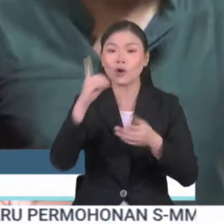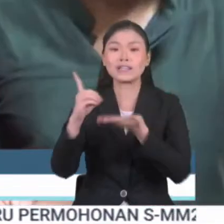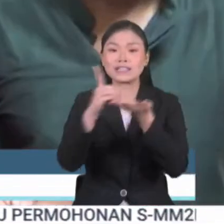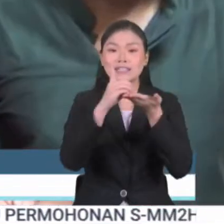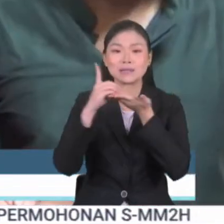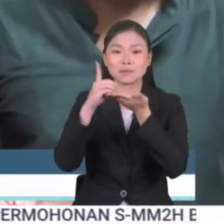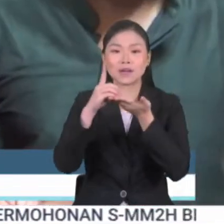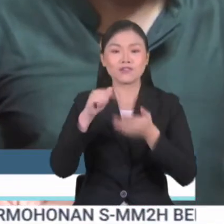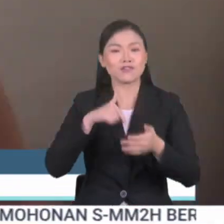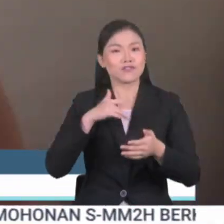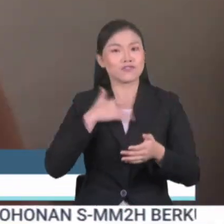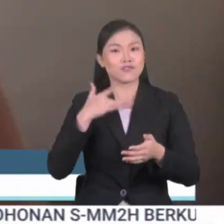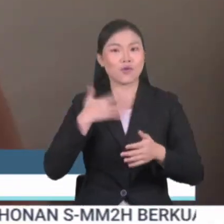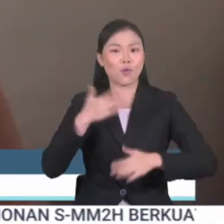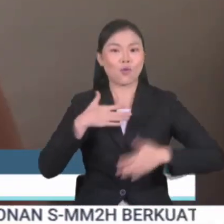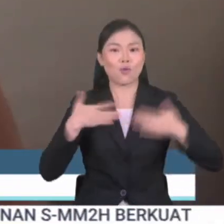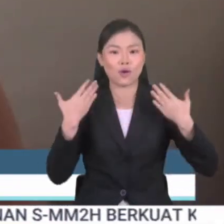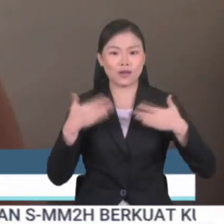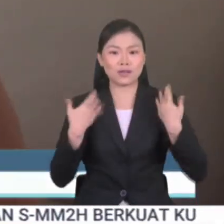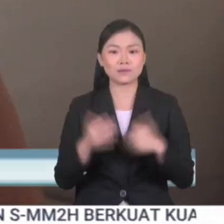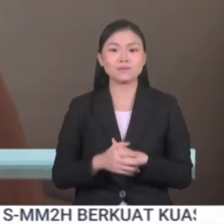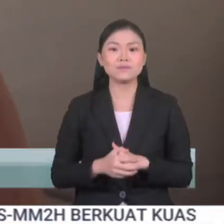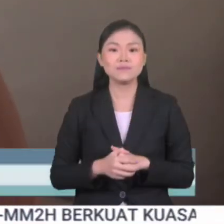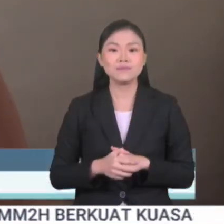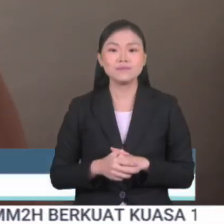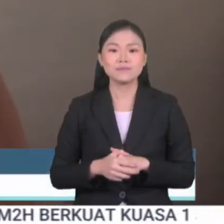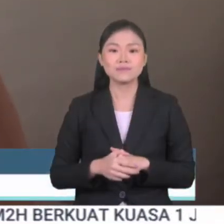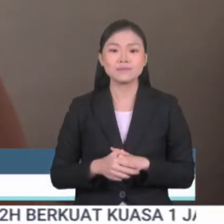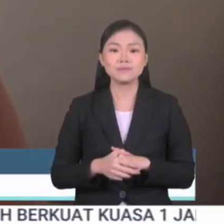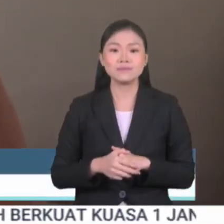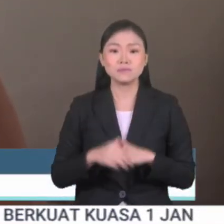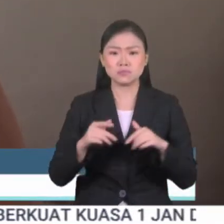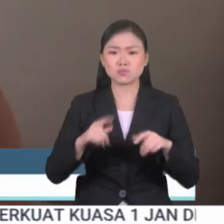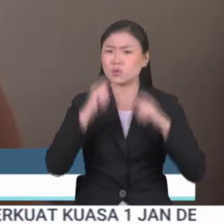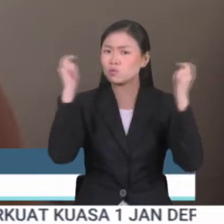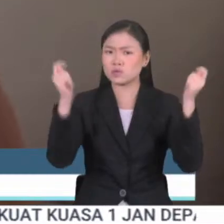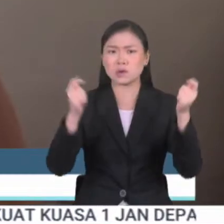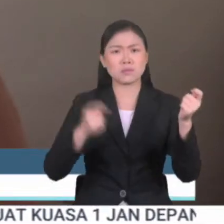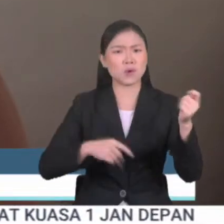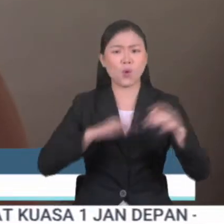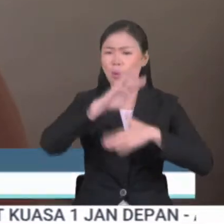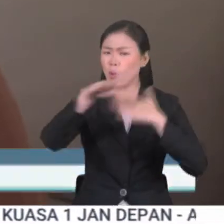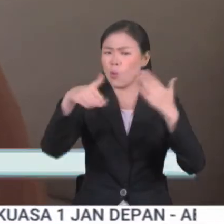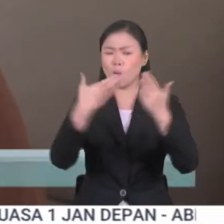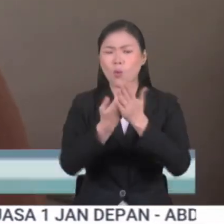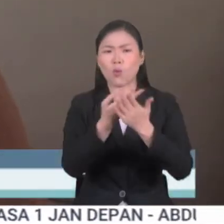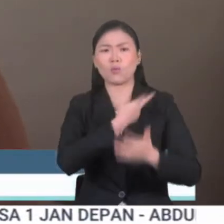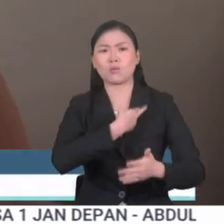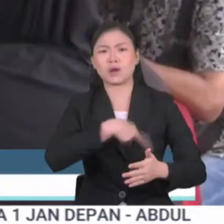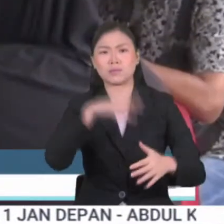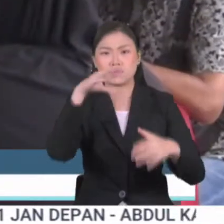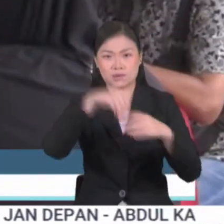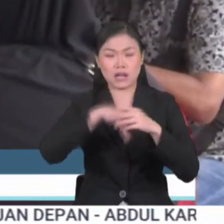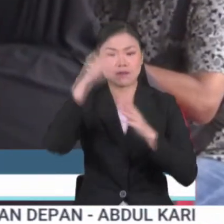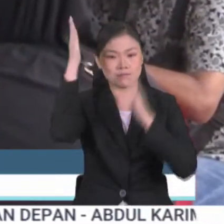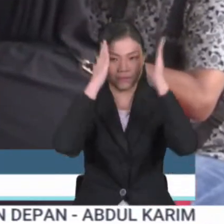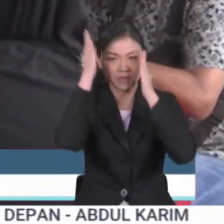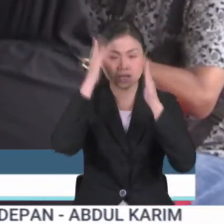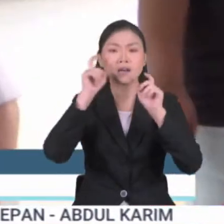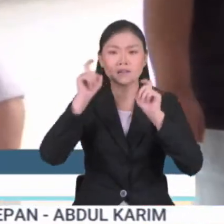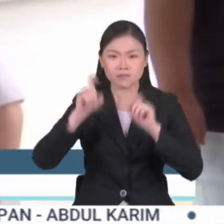Deepavali, kita rasa lagi meriah. Bagus yang disambut oleh semua agama dalam Malaysia, kami